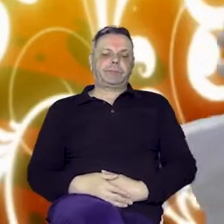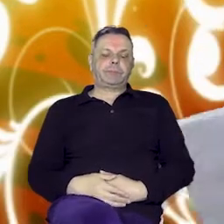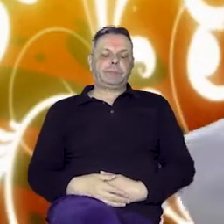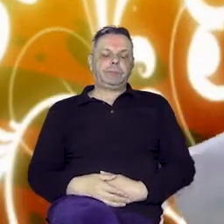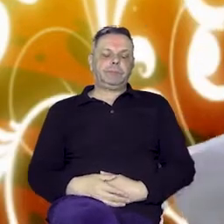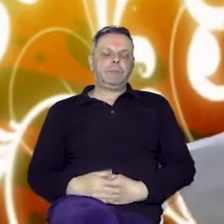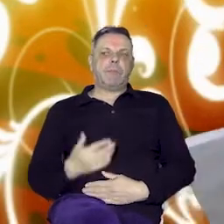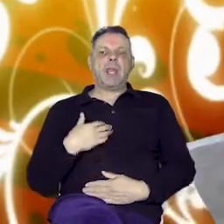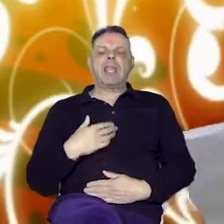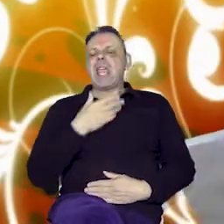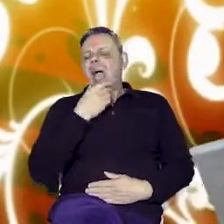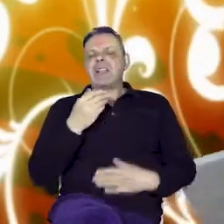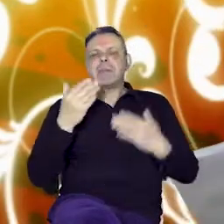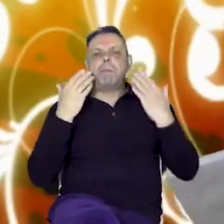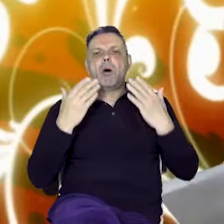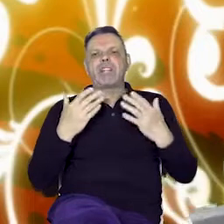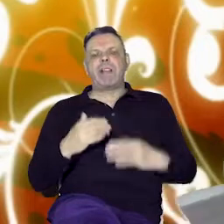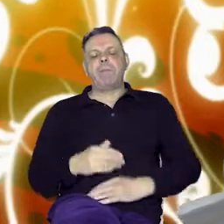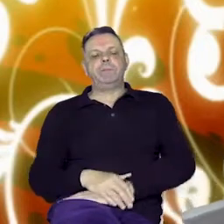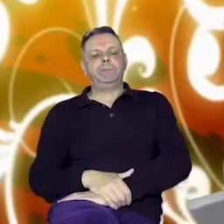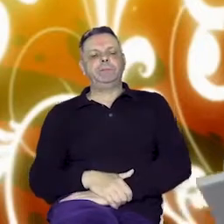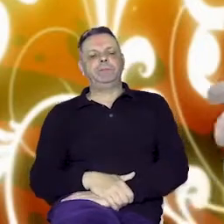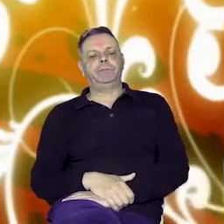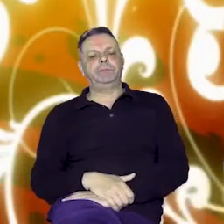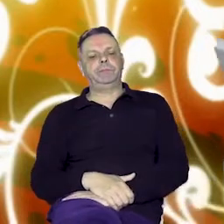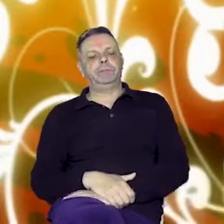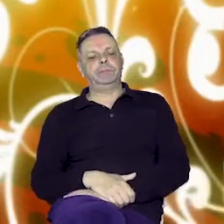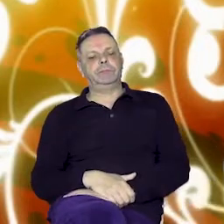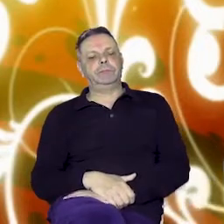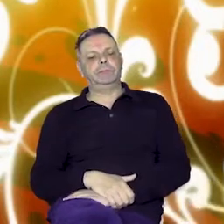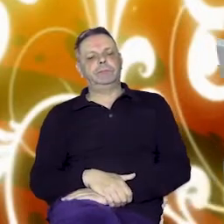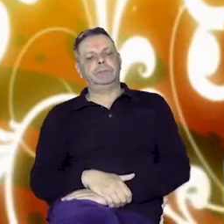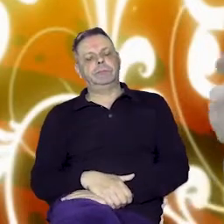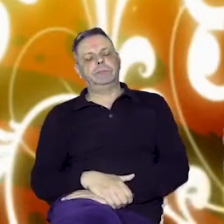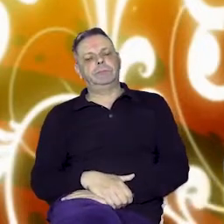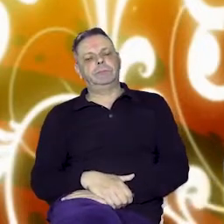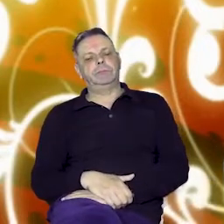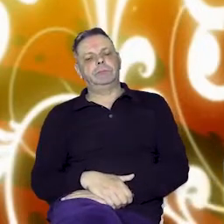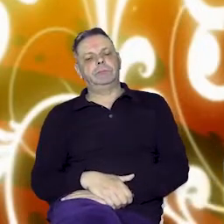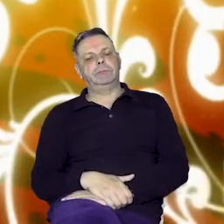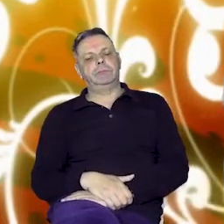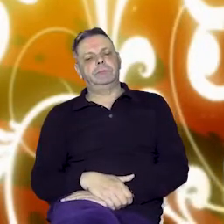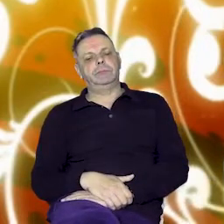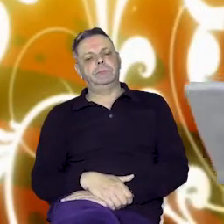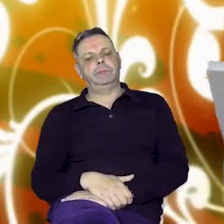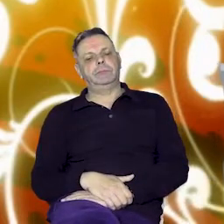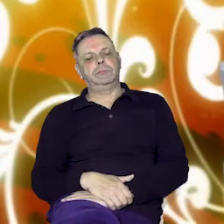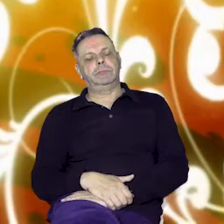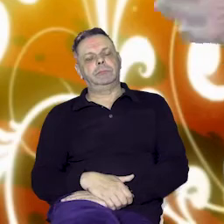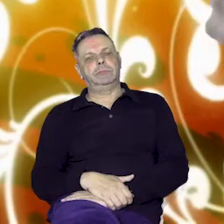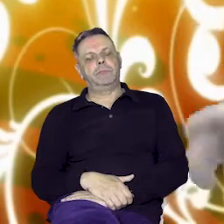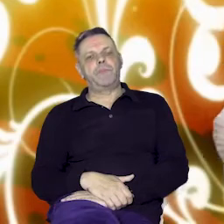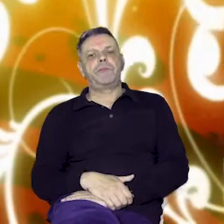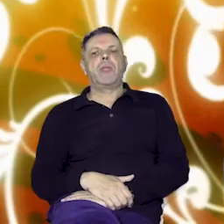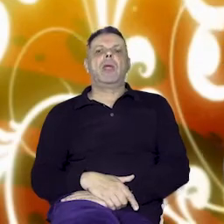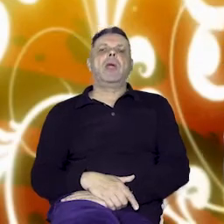gledate ovu emisiju, a gledajte, to ću vas ja posebno spomenuti sad kad prođem kući, gledajte je. Zaista ste prekrasne.